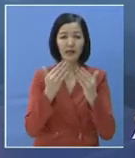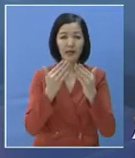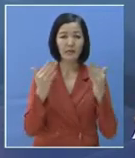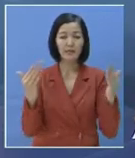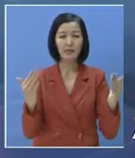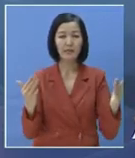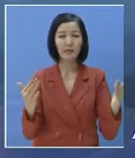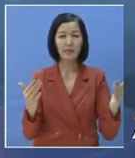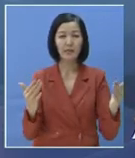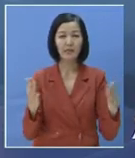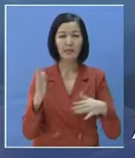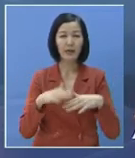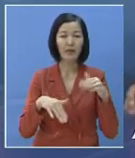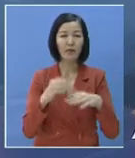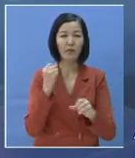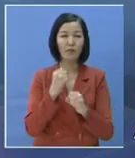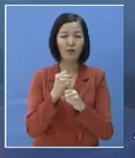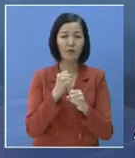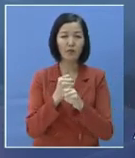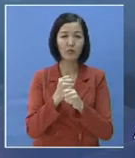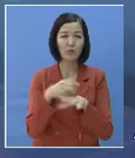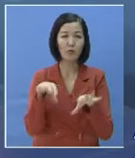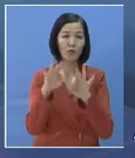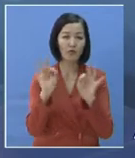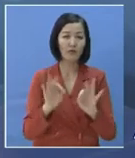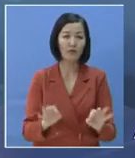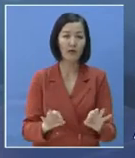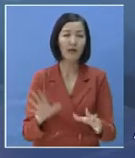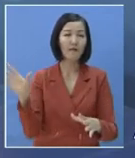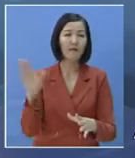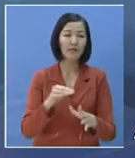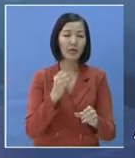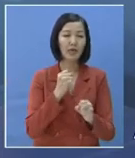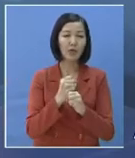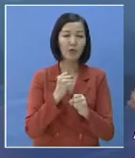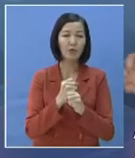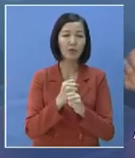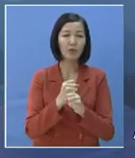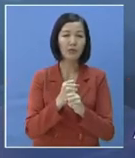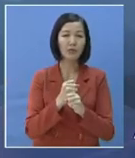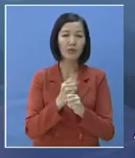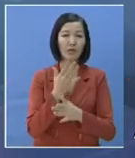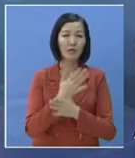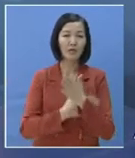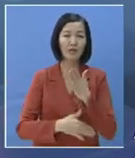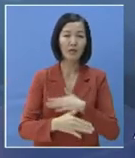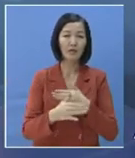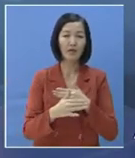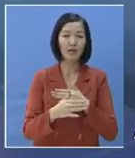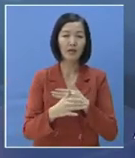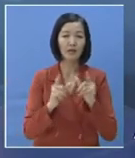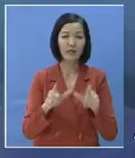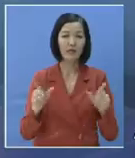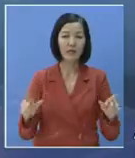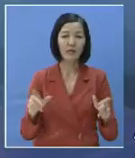прошла выставка прикладного искусства. Ее особенность в том, что все работы выполнены с людьми с инвалидностью. Картины и